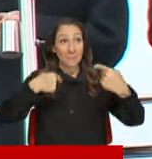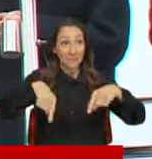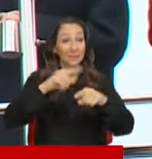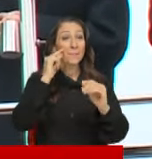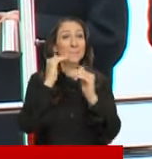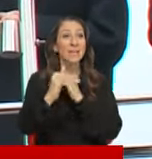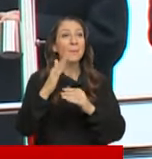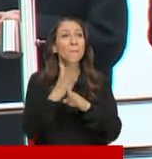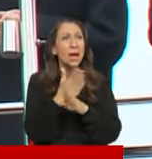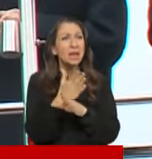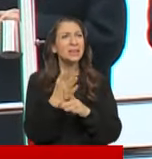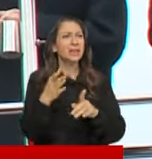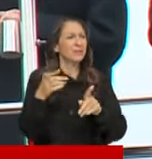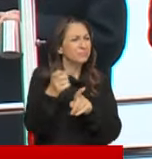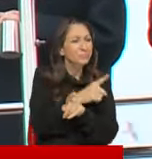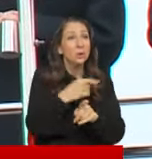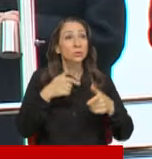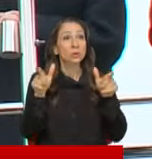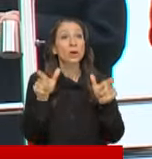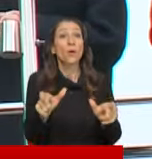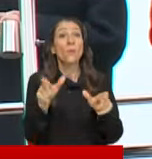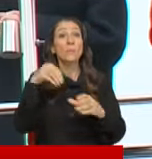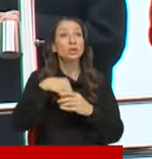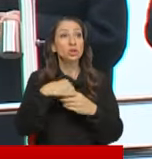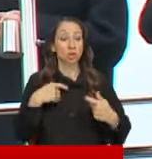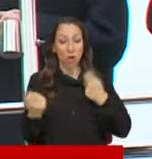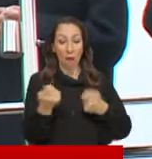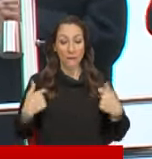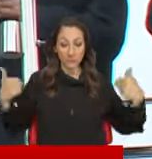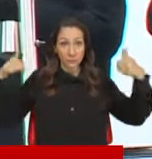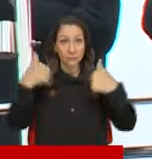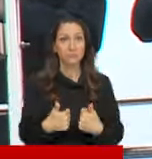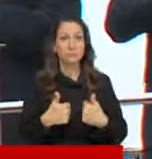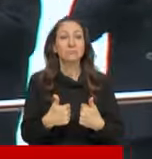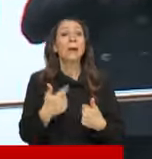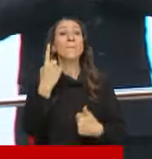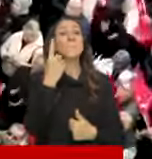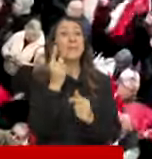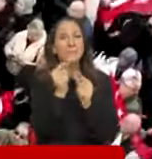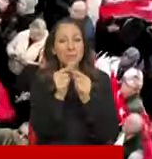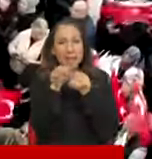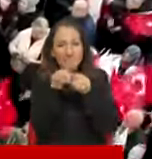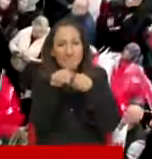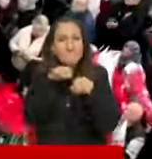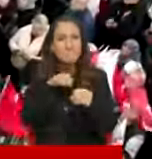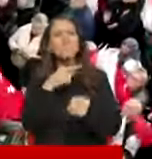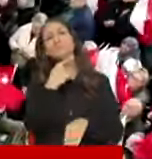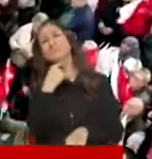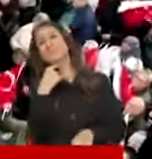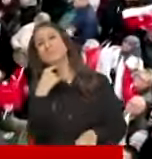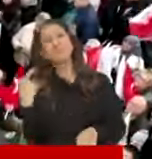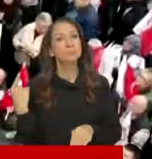yakasındayım muhafızlığını yapmak için göreve geldik Bir milim geri atmayız bir